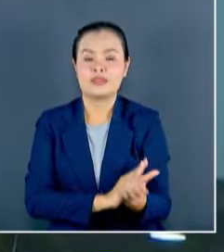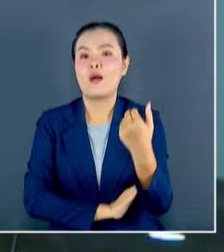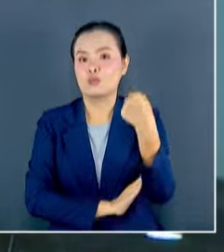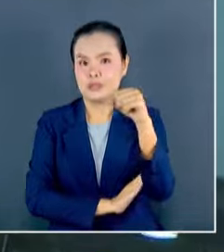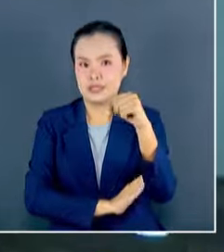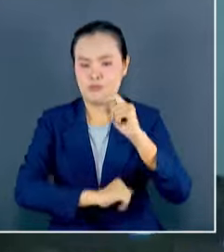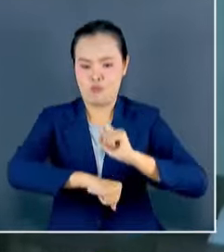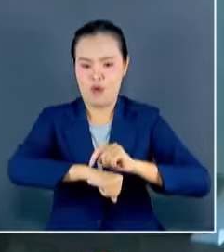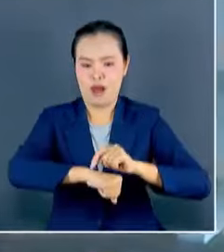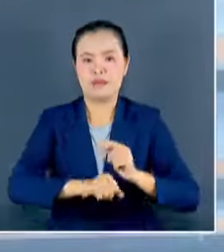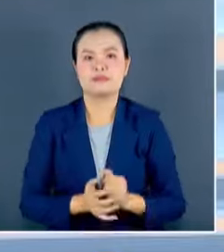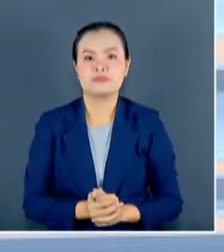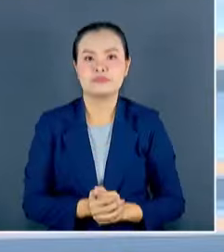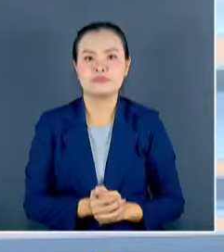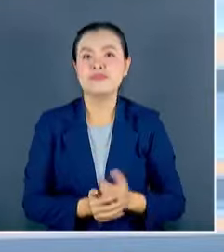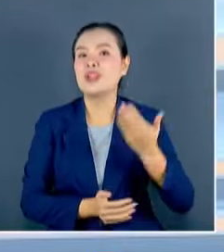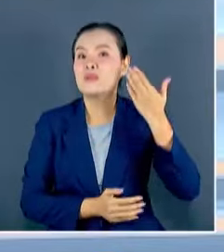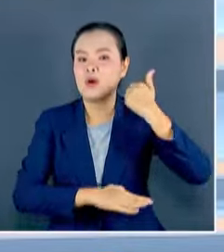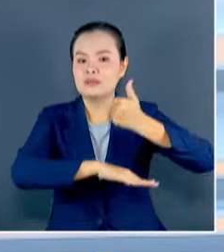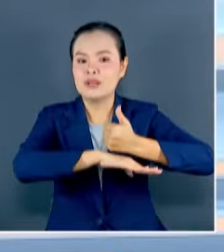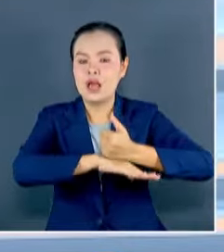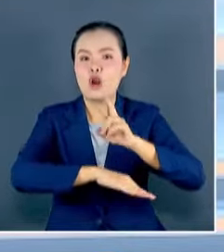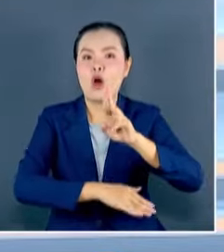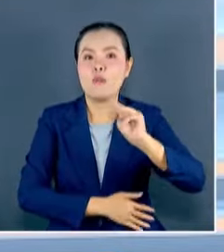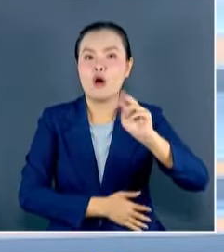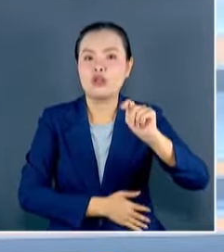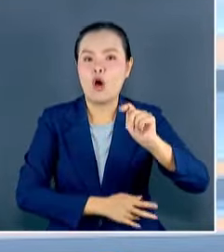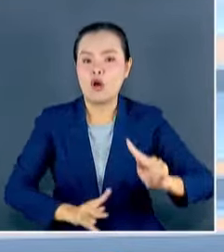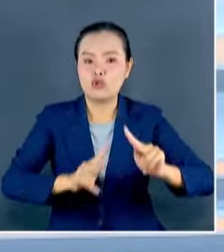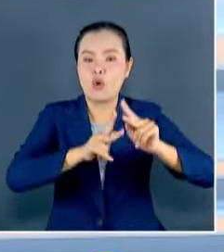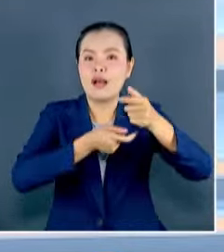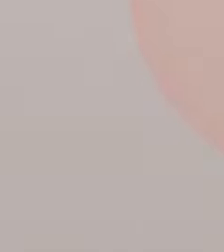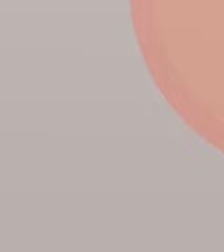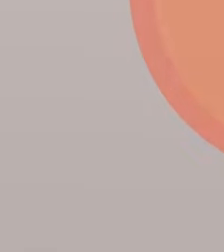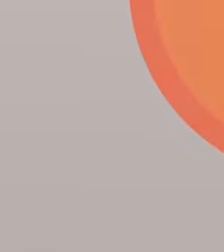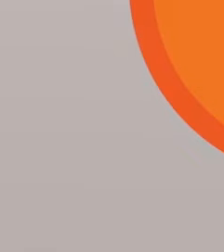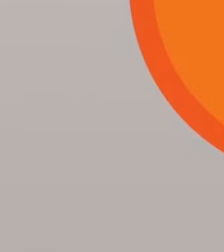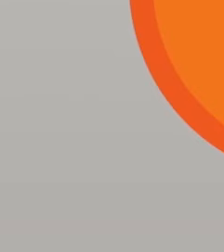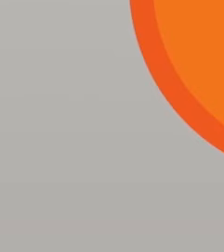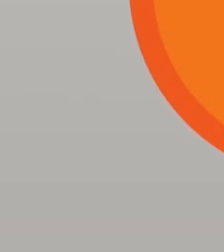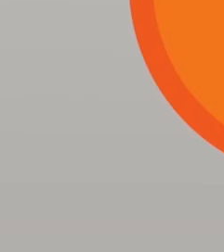งวันนี้ เพราะว่ามันเป็นช่วงที่คุณเฉลิมชัยขณะนั้นเป็นรัฐมนตรีกระทรวงเกษตรและสหกรณ์ด้วยครับคุณผู้ชมครับ